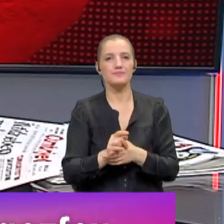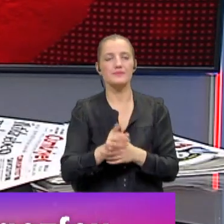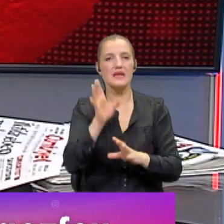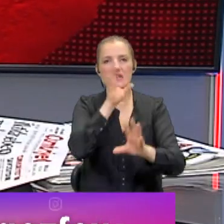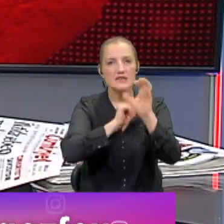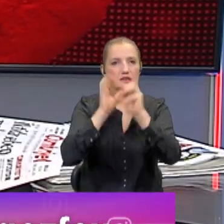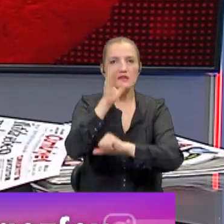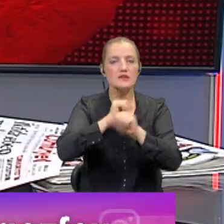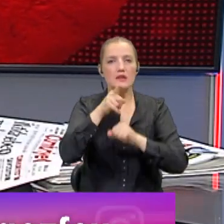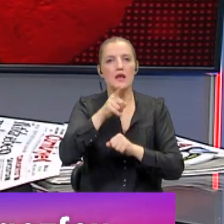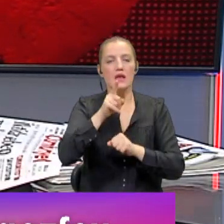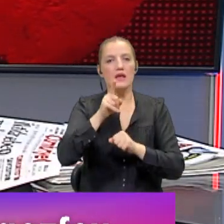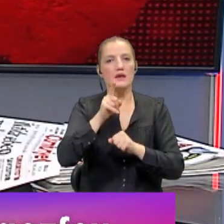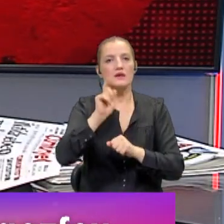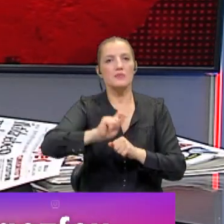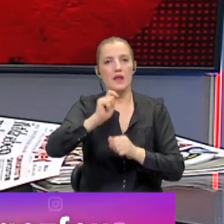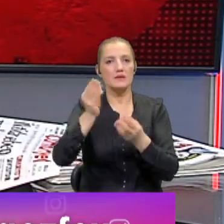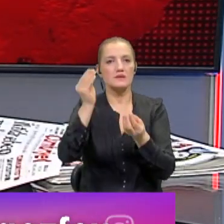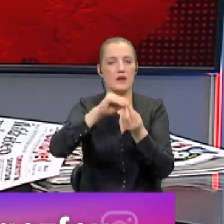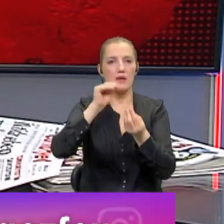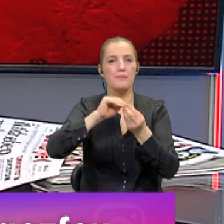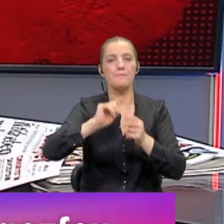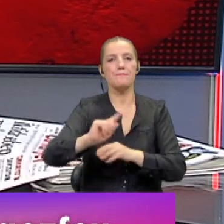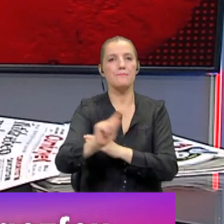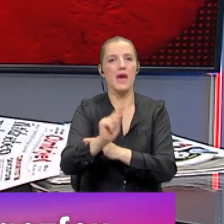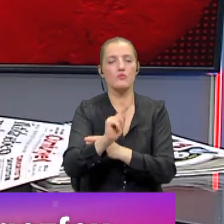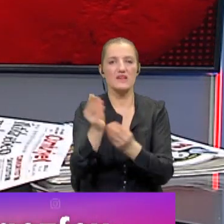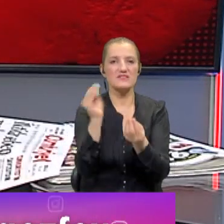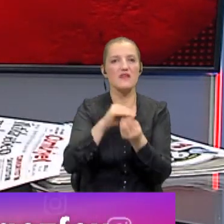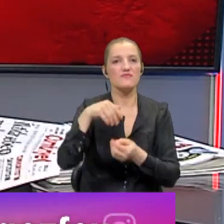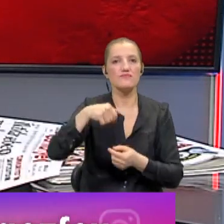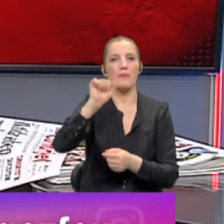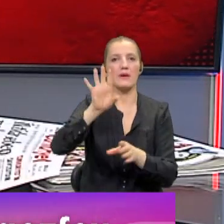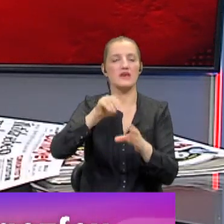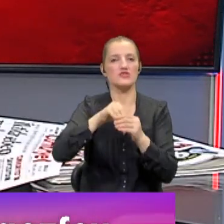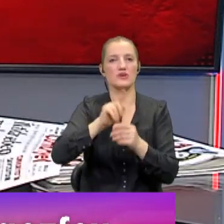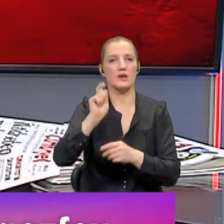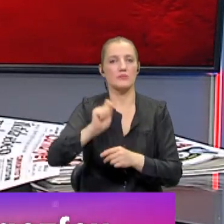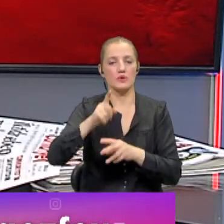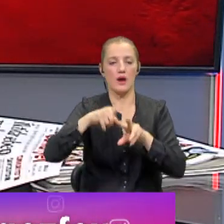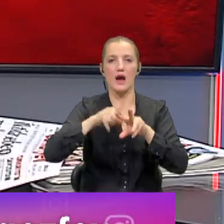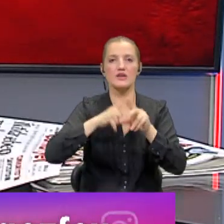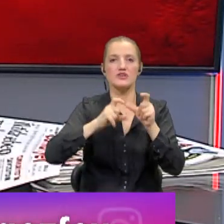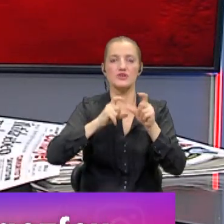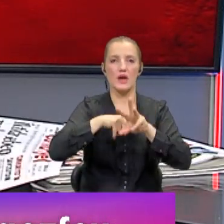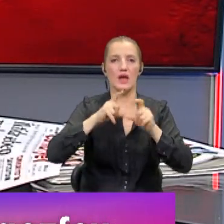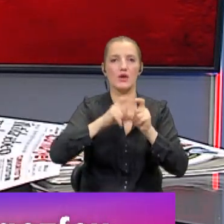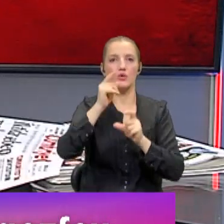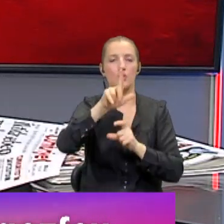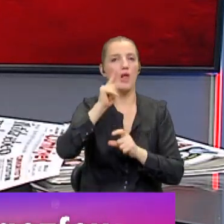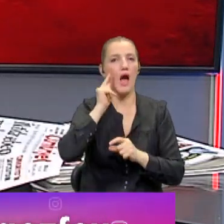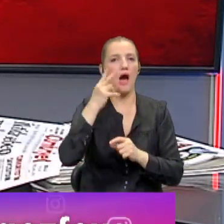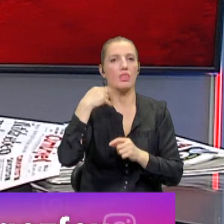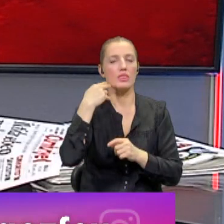yapılan planlı Damla bu memura.zam vermemek için yapılıyor diyor Ayşegül Hanım Ayşegül